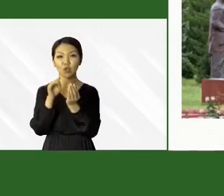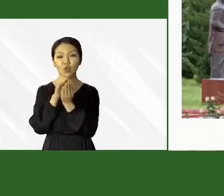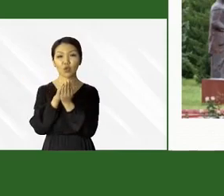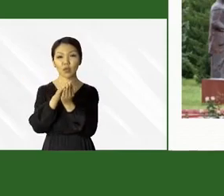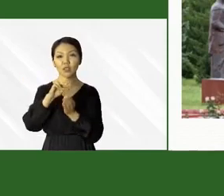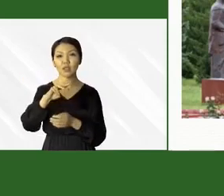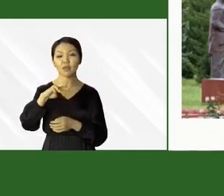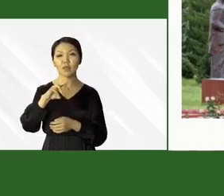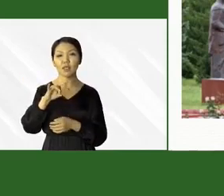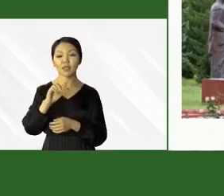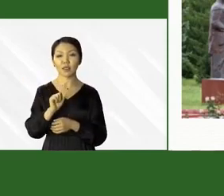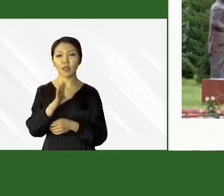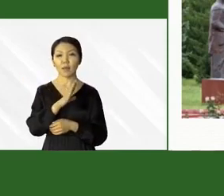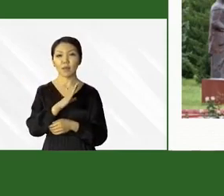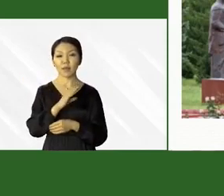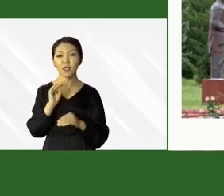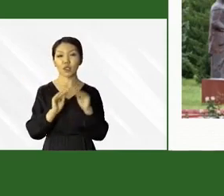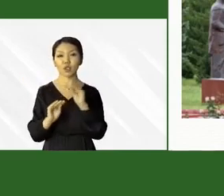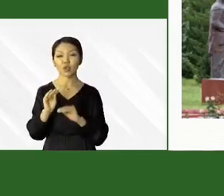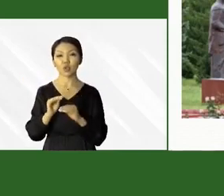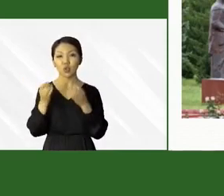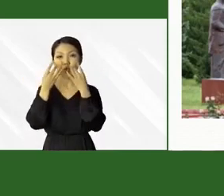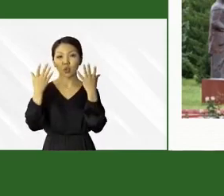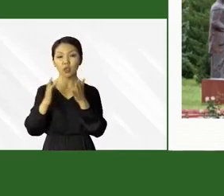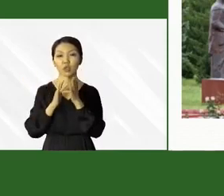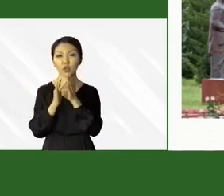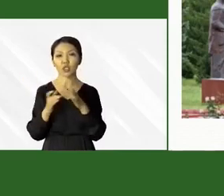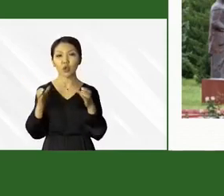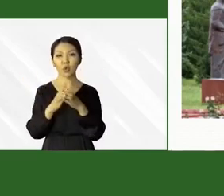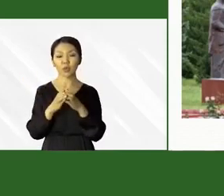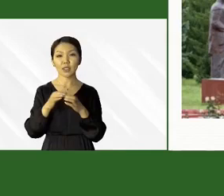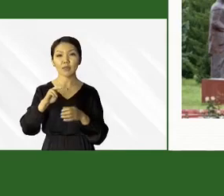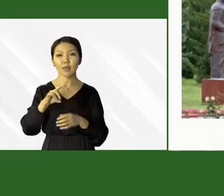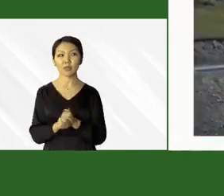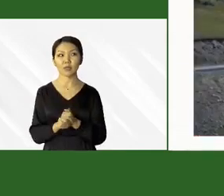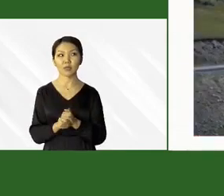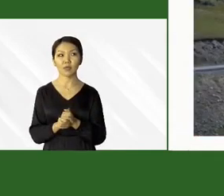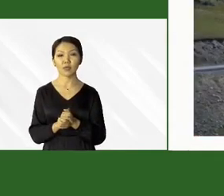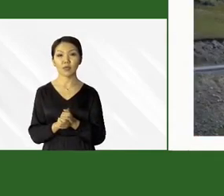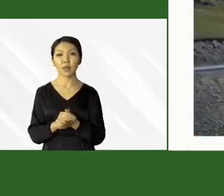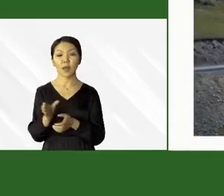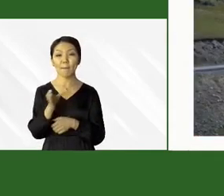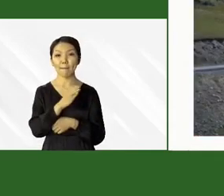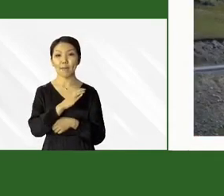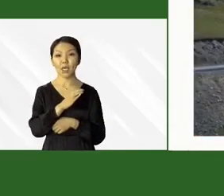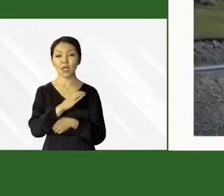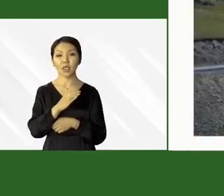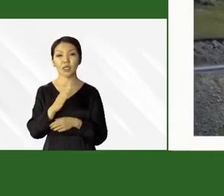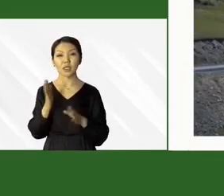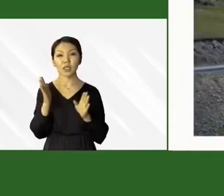Кумбеза Манаса был развернут культурно-туристический комплекс Манас-Ордо. Богатые